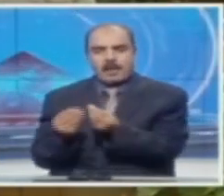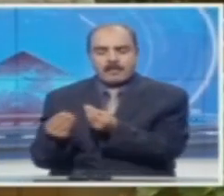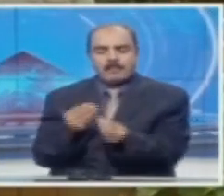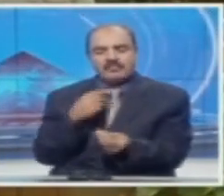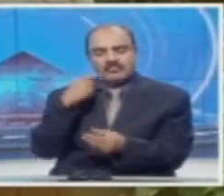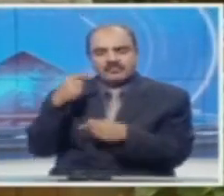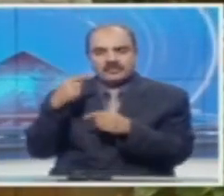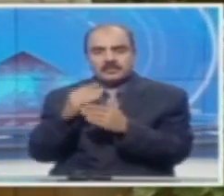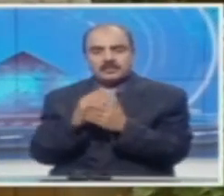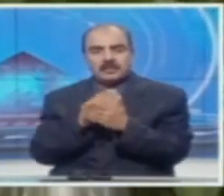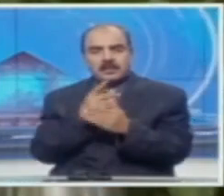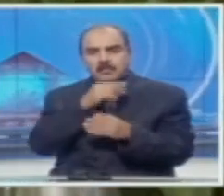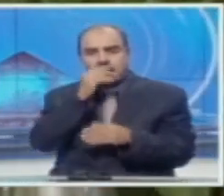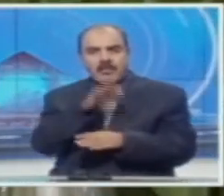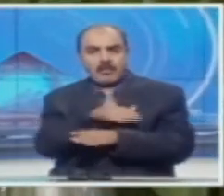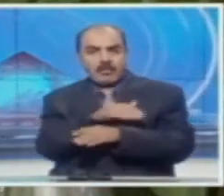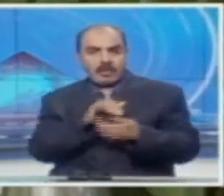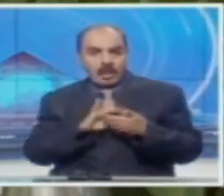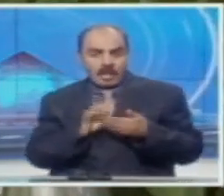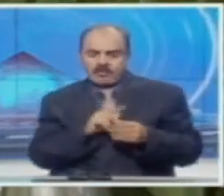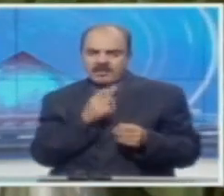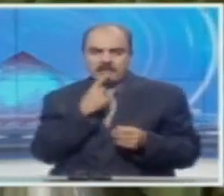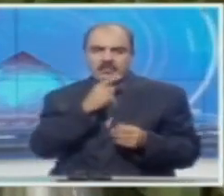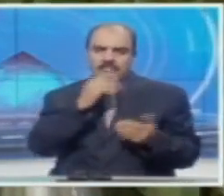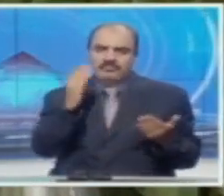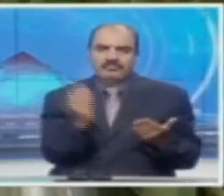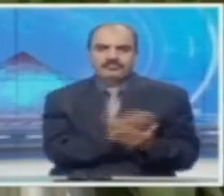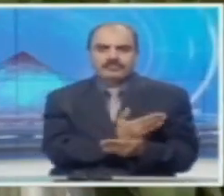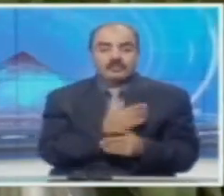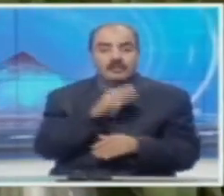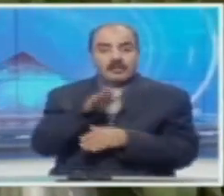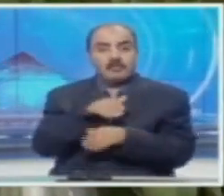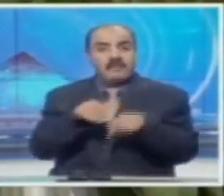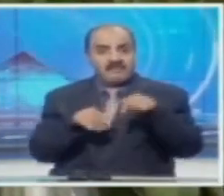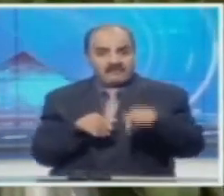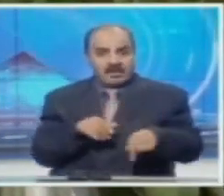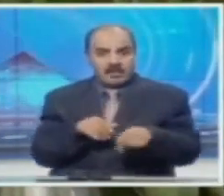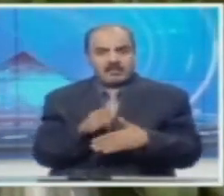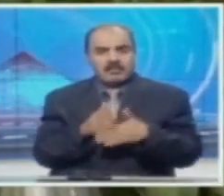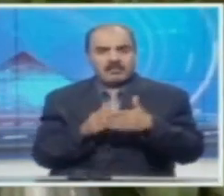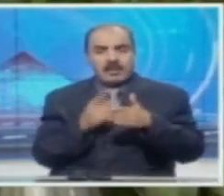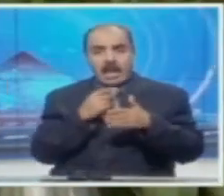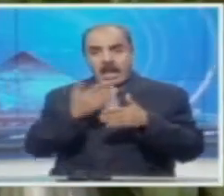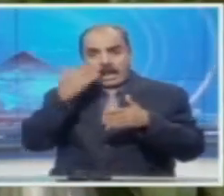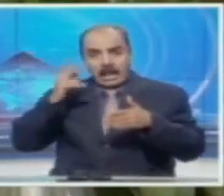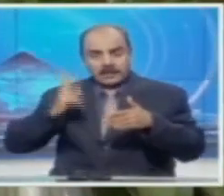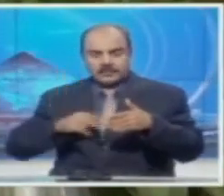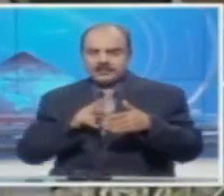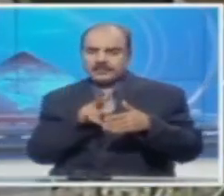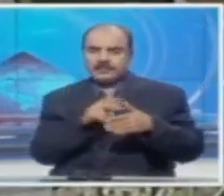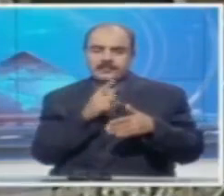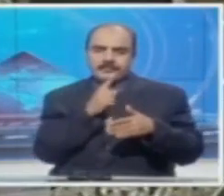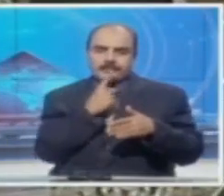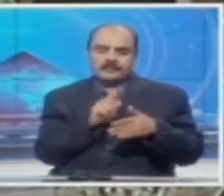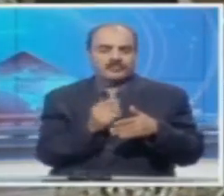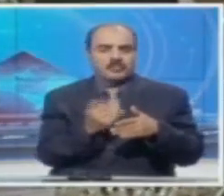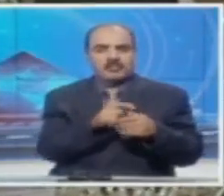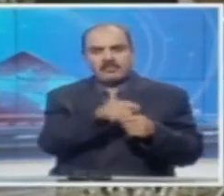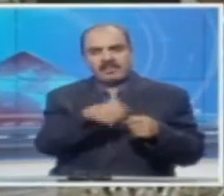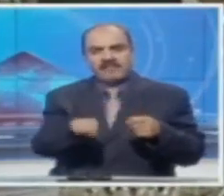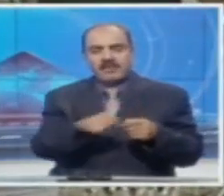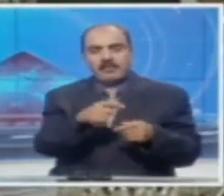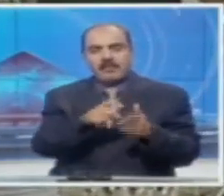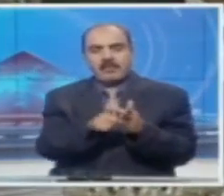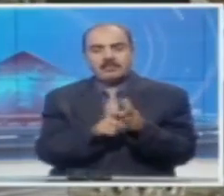التي لا يوجد لها مخططات تفصيلية معتمدة والتي ثبت القيام بها قبل العمل بأحكام هذا القانون، وذلك